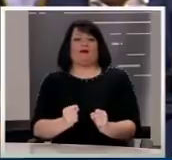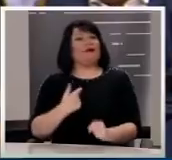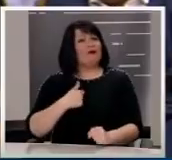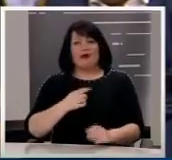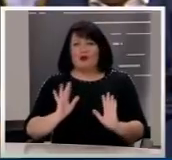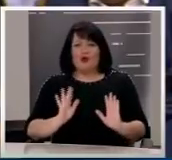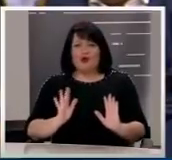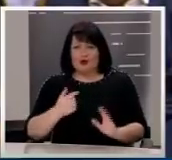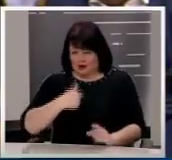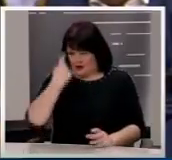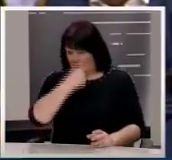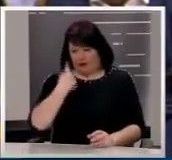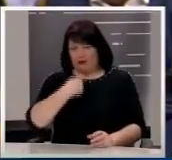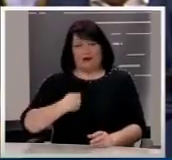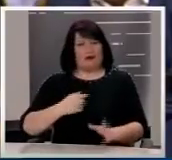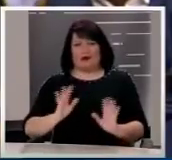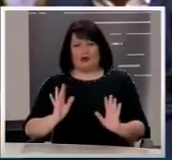όχι εμείς, όχι εγώ.